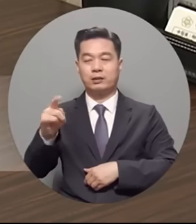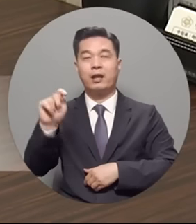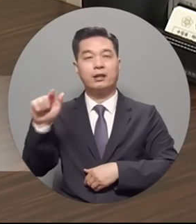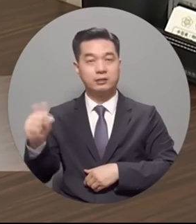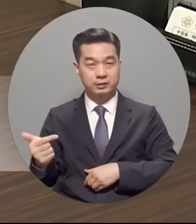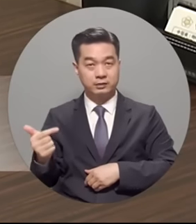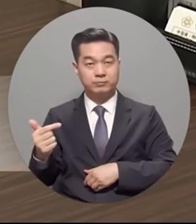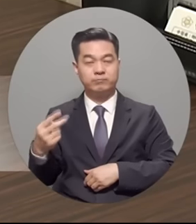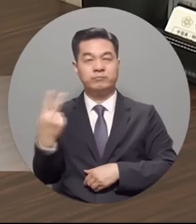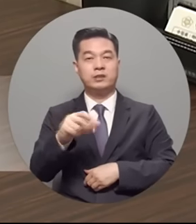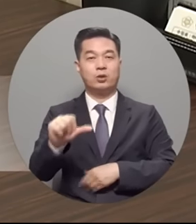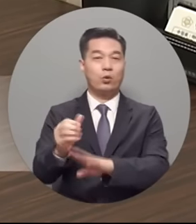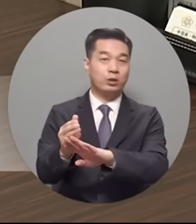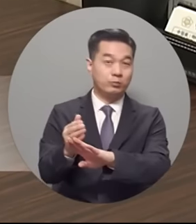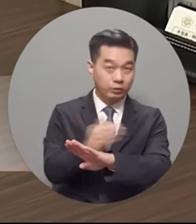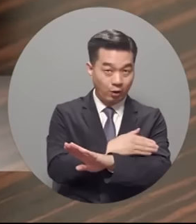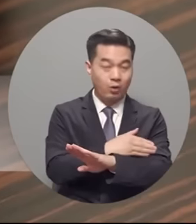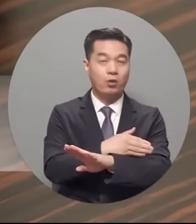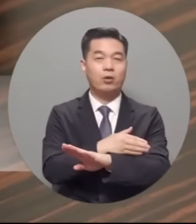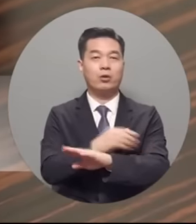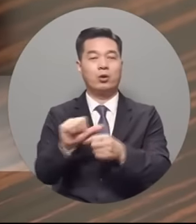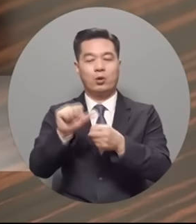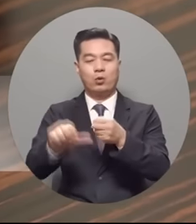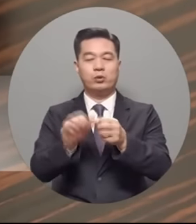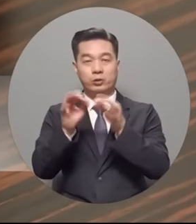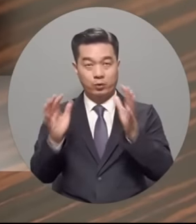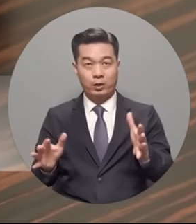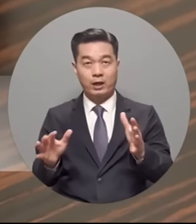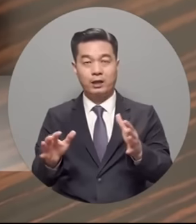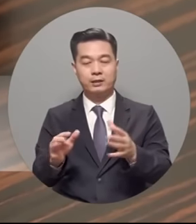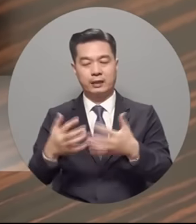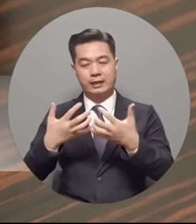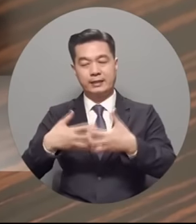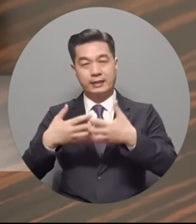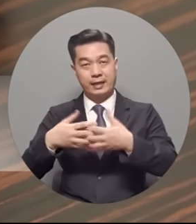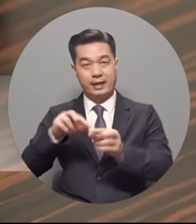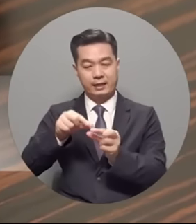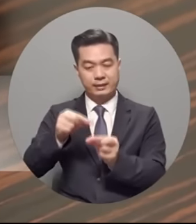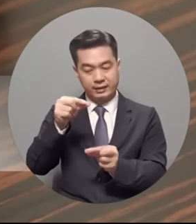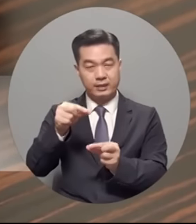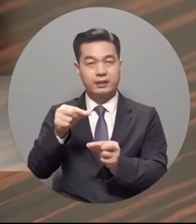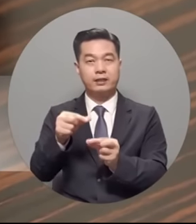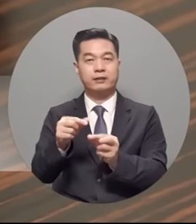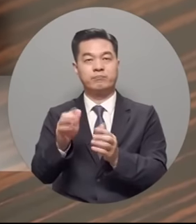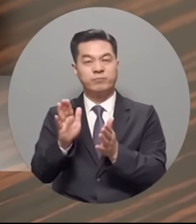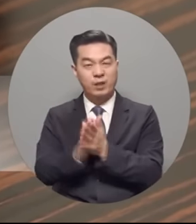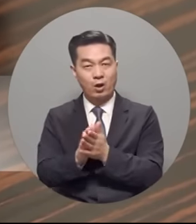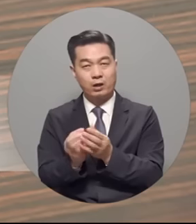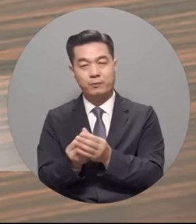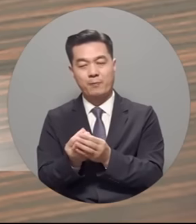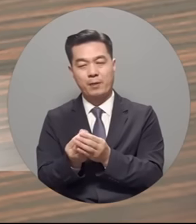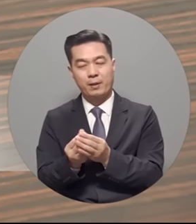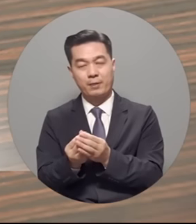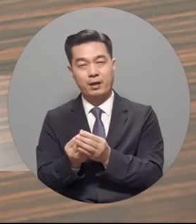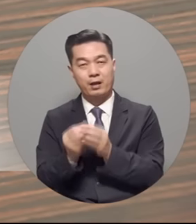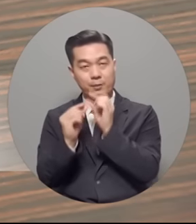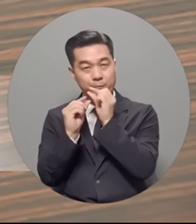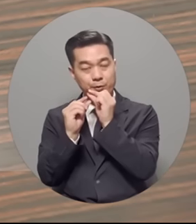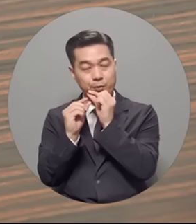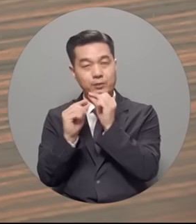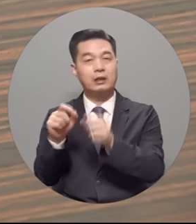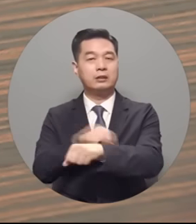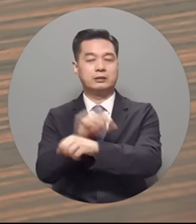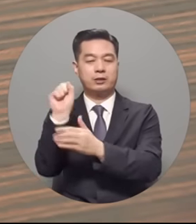지난 2005년부터 2년 동안 기기와 스틱, 발열체 등 내부 가열 시 권련형 전자담배를 개발해 특허를